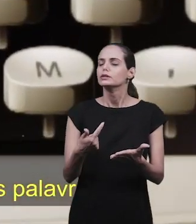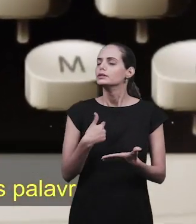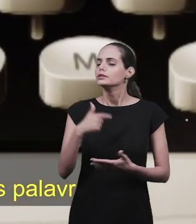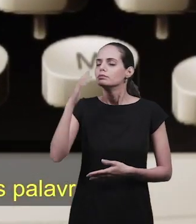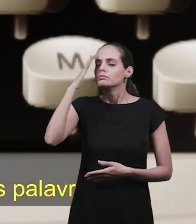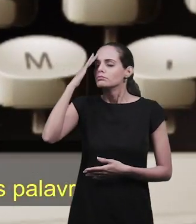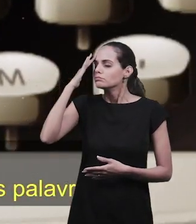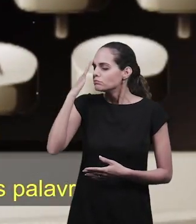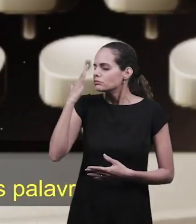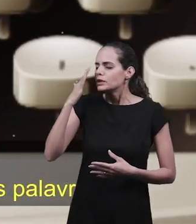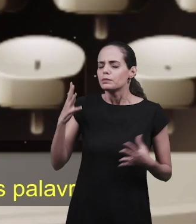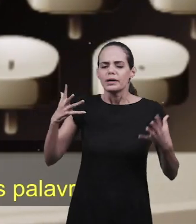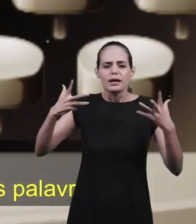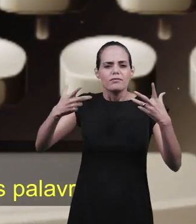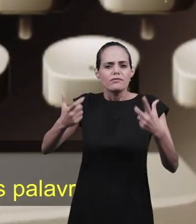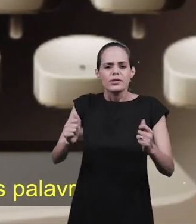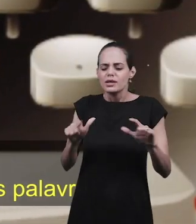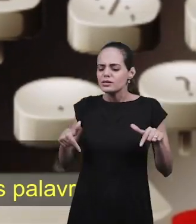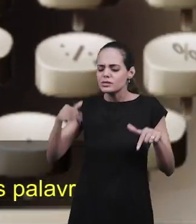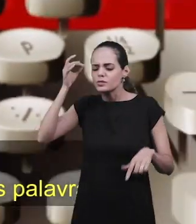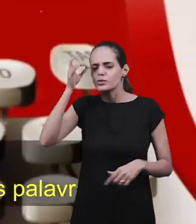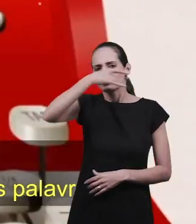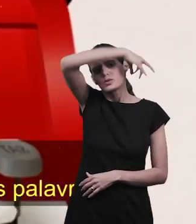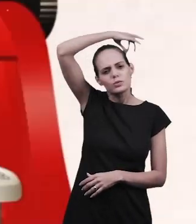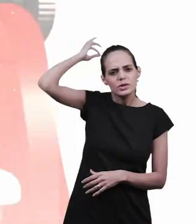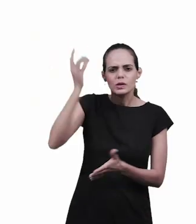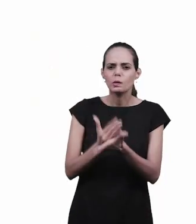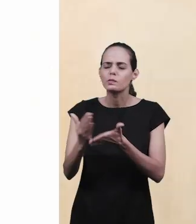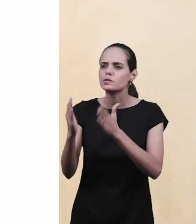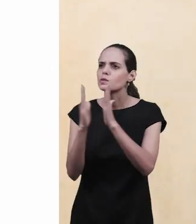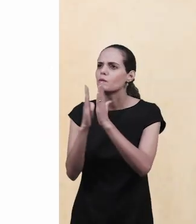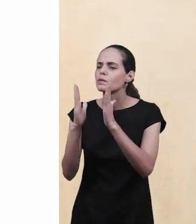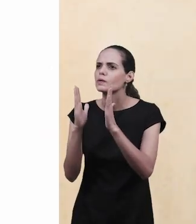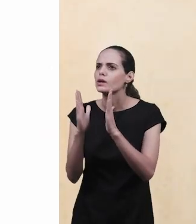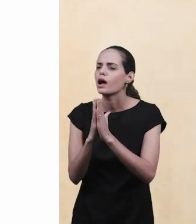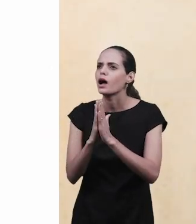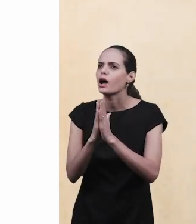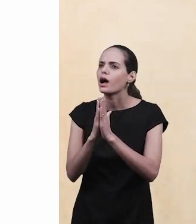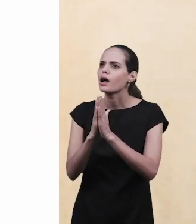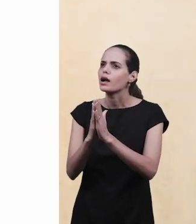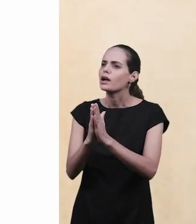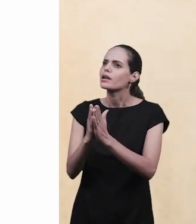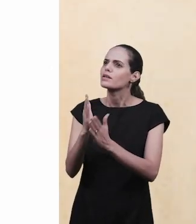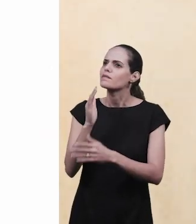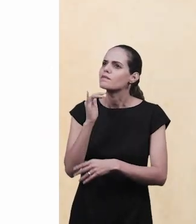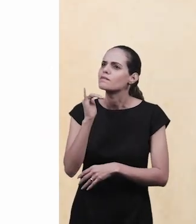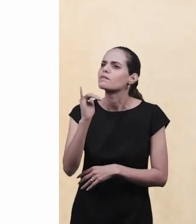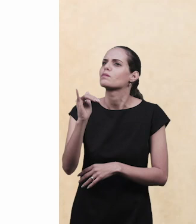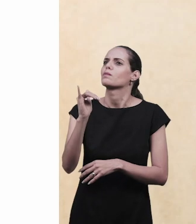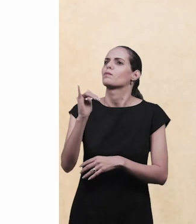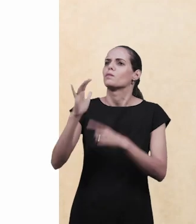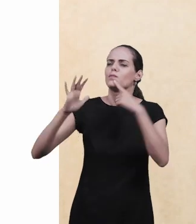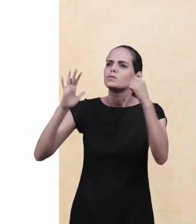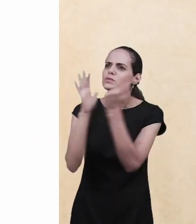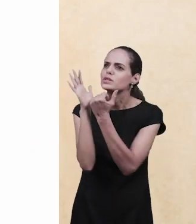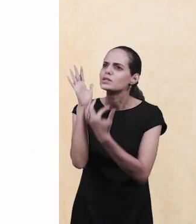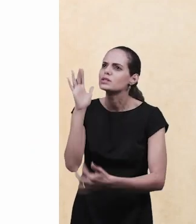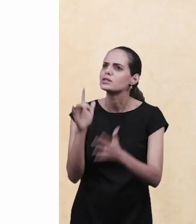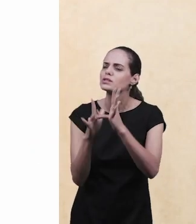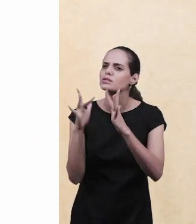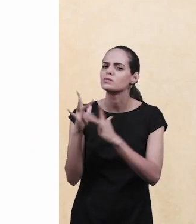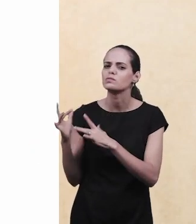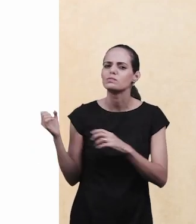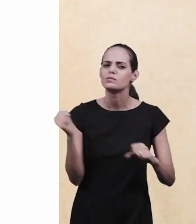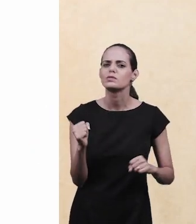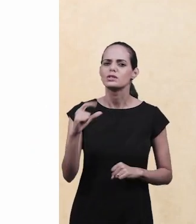que se passait, a commencé à prier et a dit dans ces mots, le sang de Jésus a le pouvoir. Pouvoir qui à moi peut